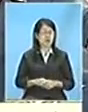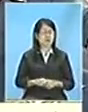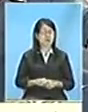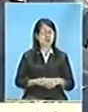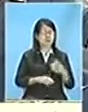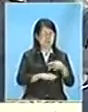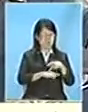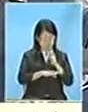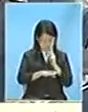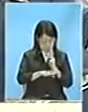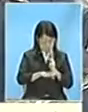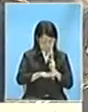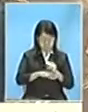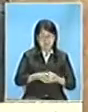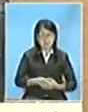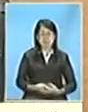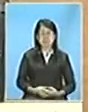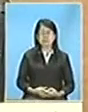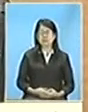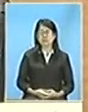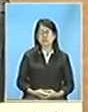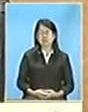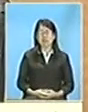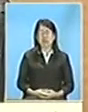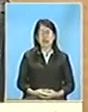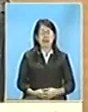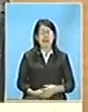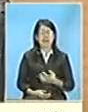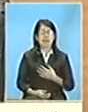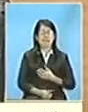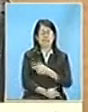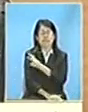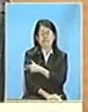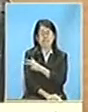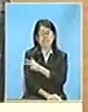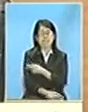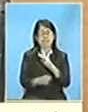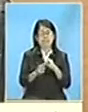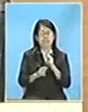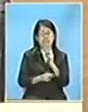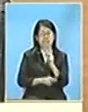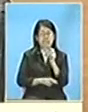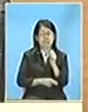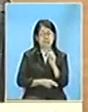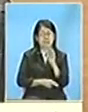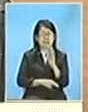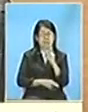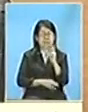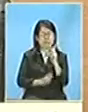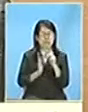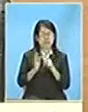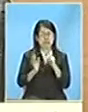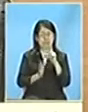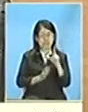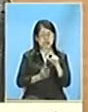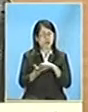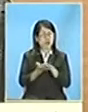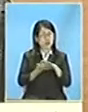เรียนท่านประธานที่เคารพแนนรองศาสตราจารย์กอบกุลพันเจริญวรกุลนะคะขออภัยที่ช้